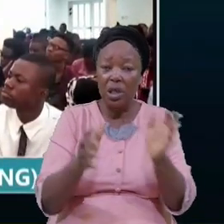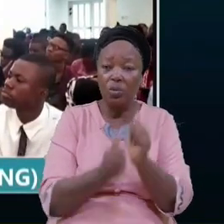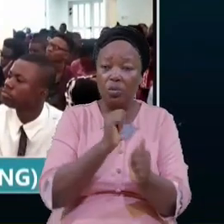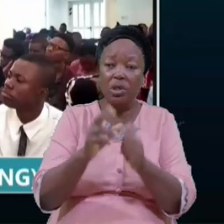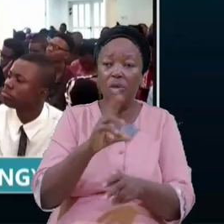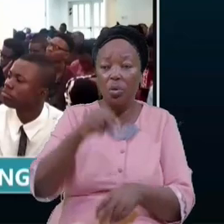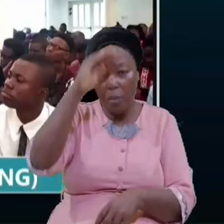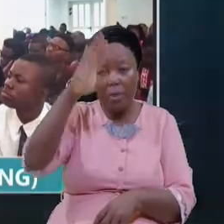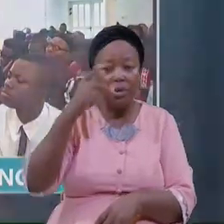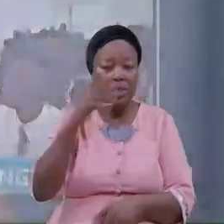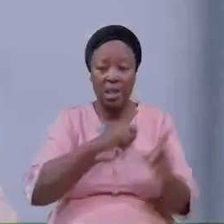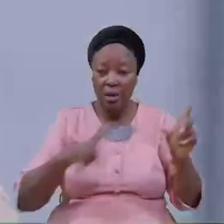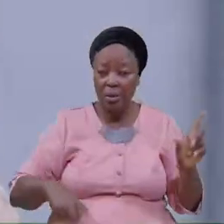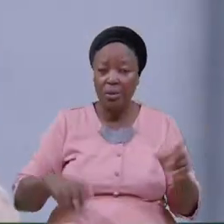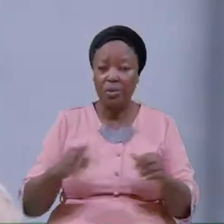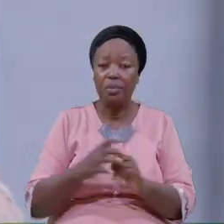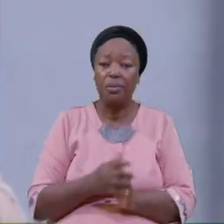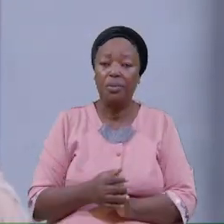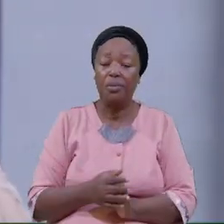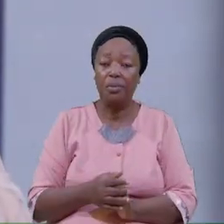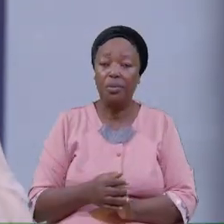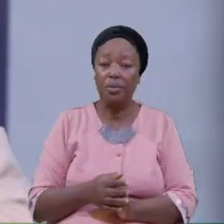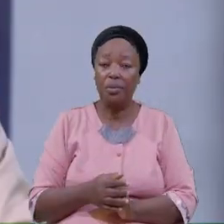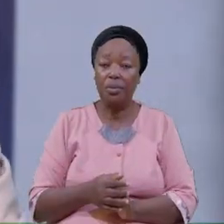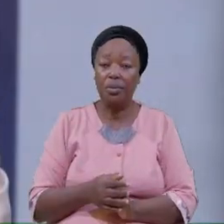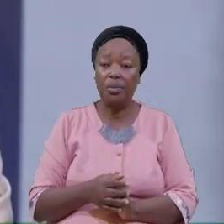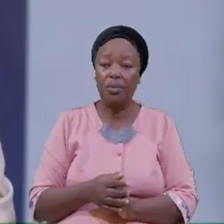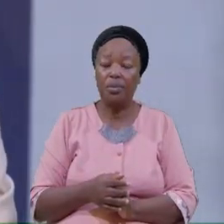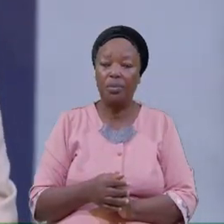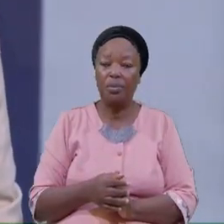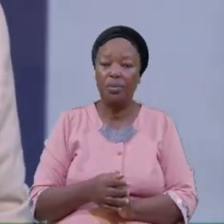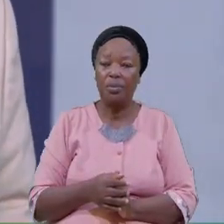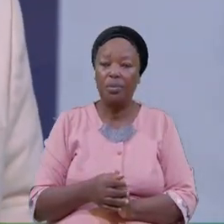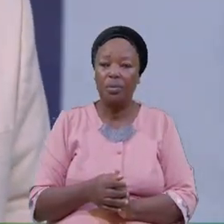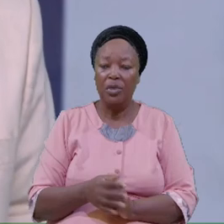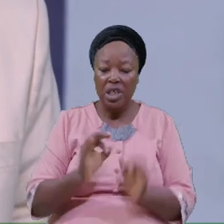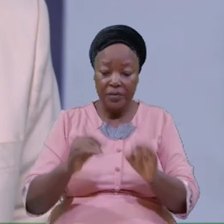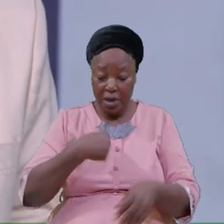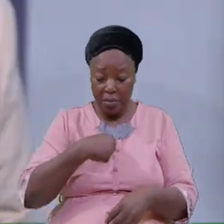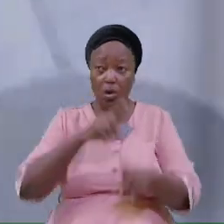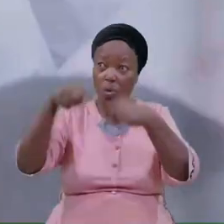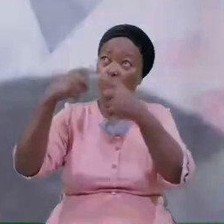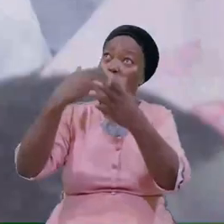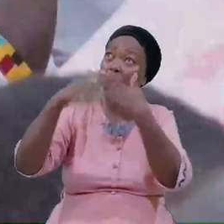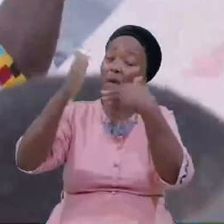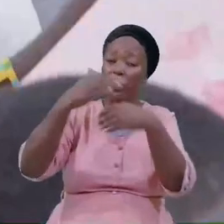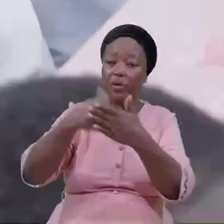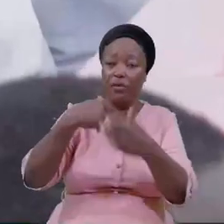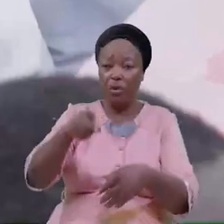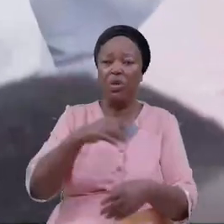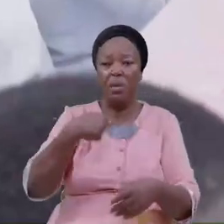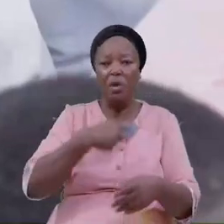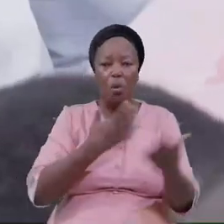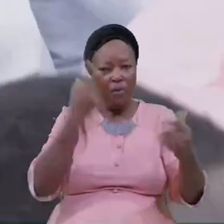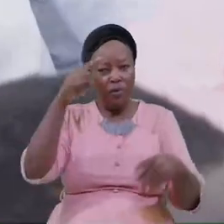Et vous aussi vous devez rechercher la paix avec tous et la sanctification sans laquelle personne ne verra I'll le go Seigneur. There before you, I'll be waiting for si you je vais là-bas avant vous, je vais vous attendre à la